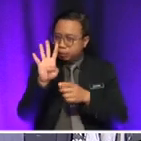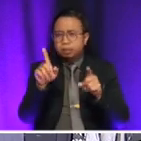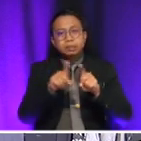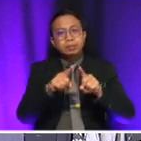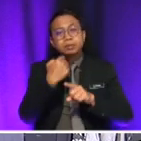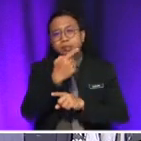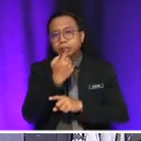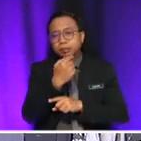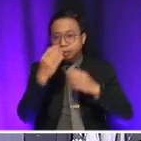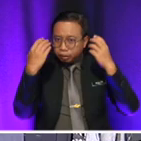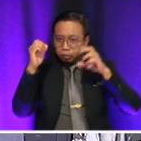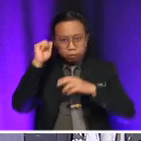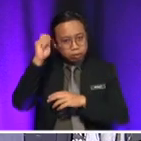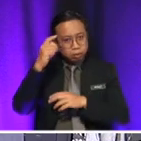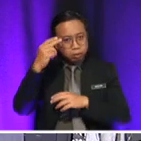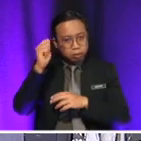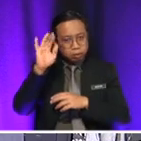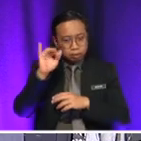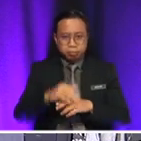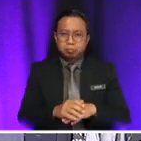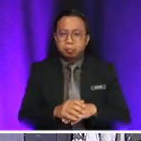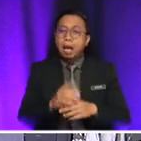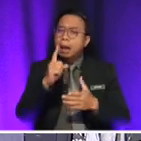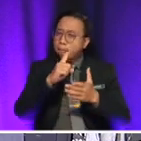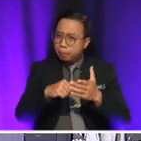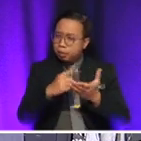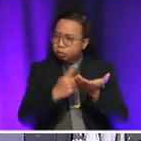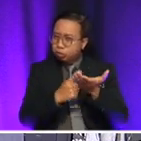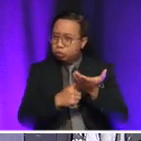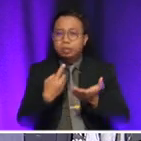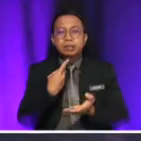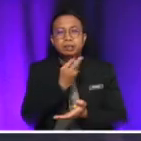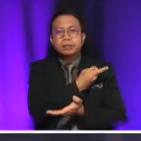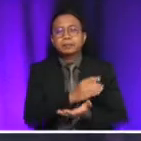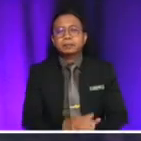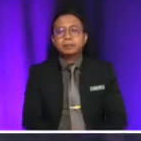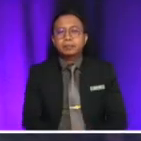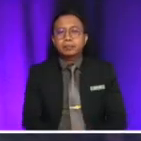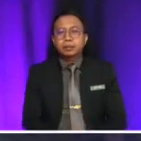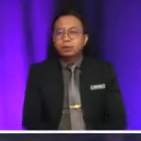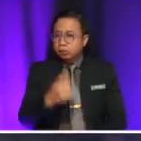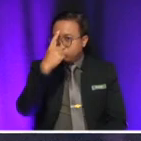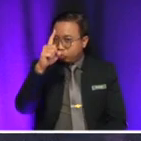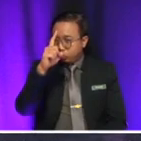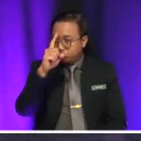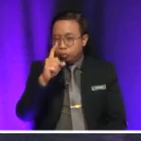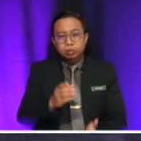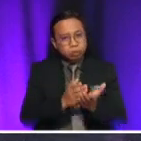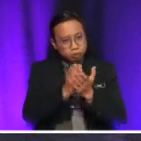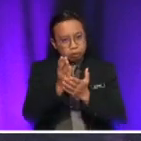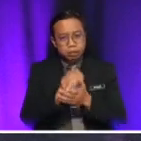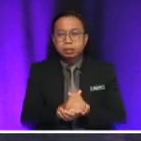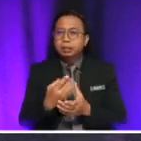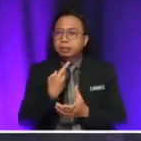tentunya jadi untuk saya diskusi kita Oke untuk seterusnya